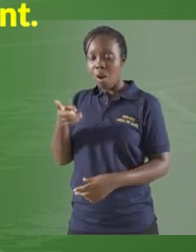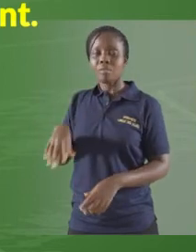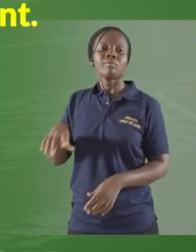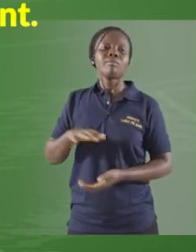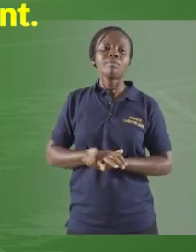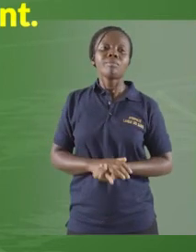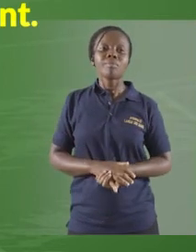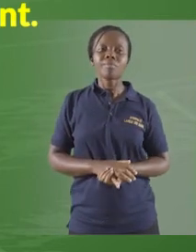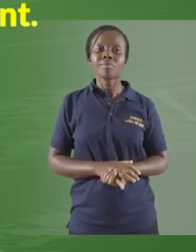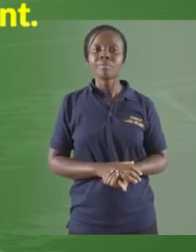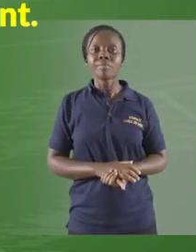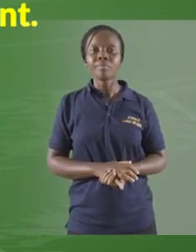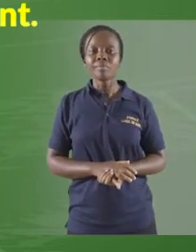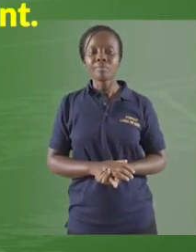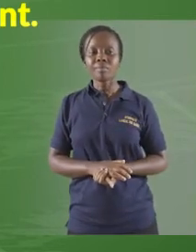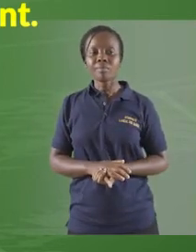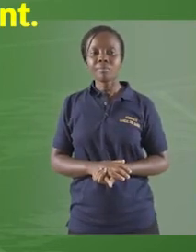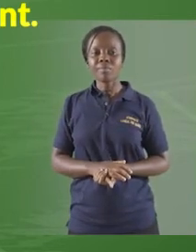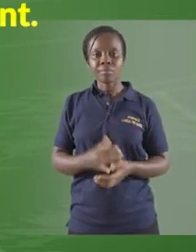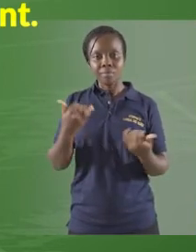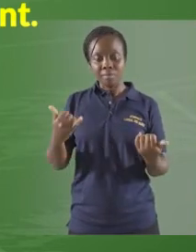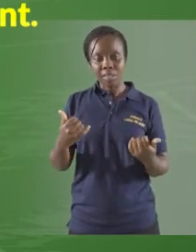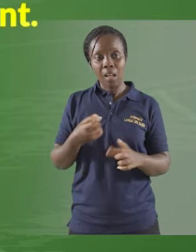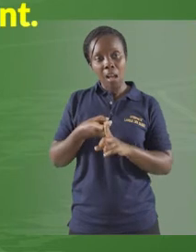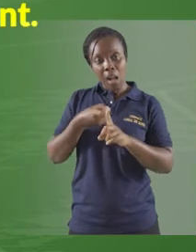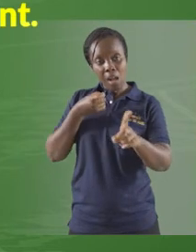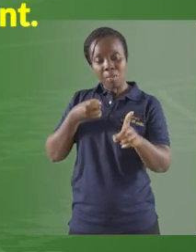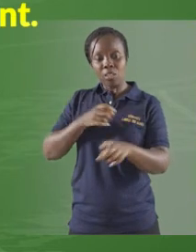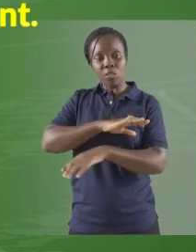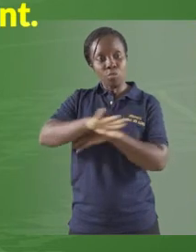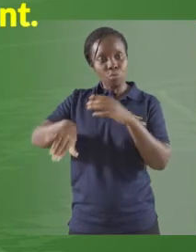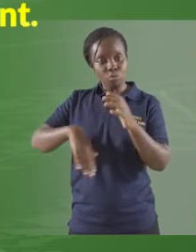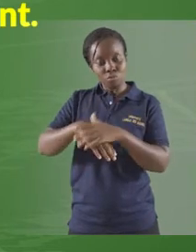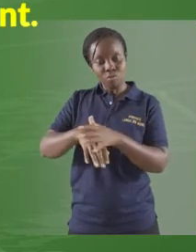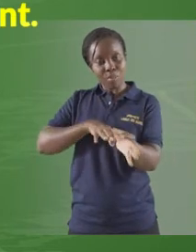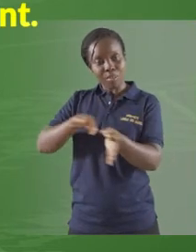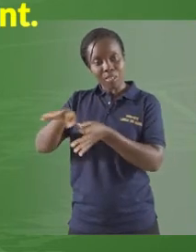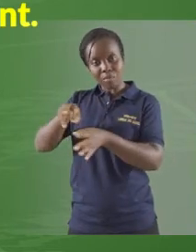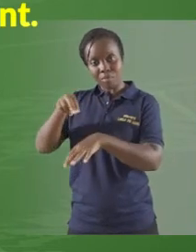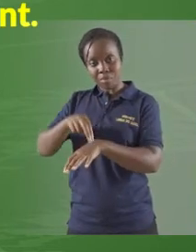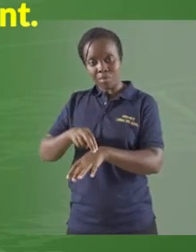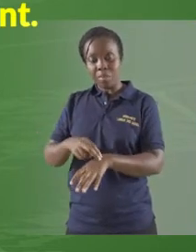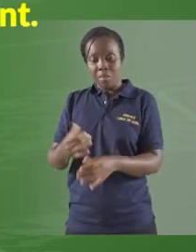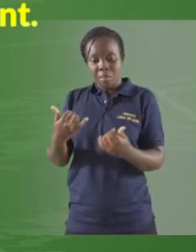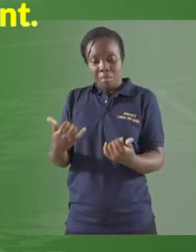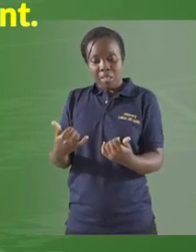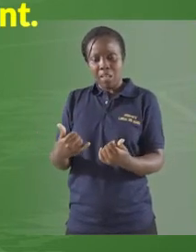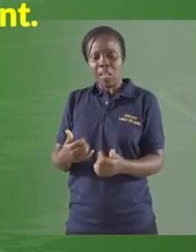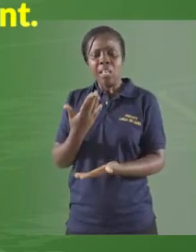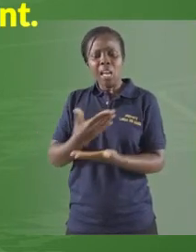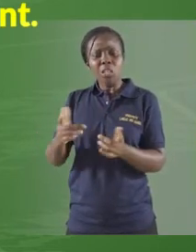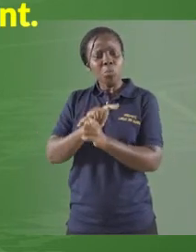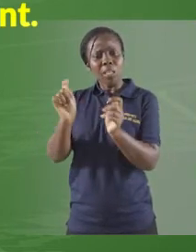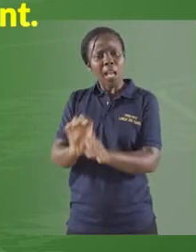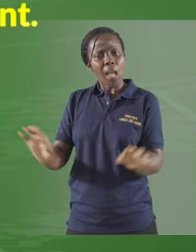À partir de ce qui vient d'être dit, une étape essentielle